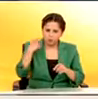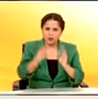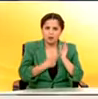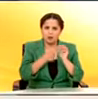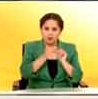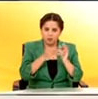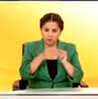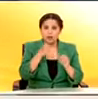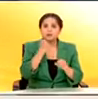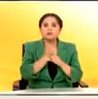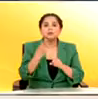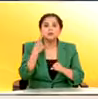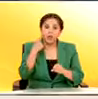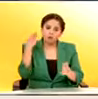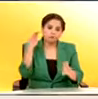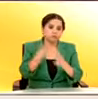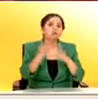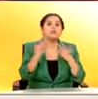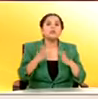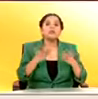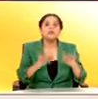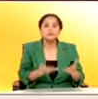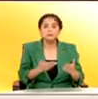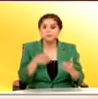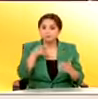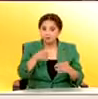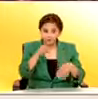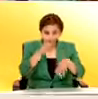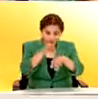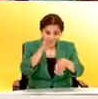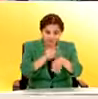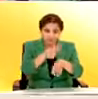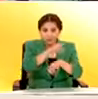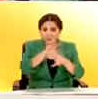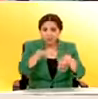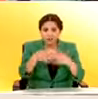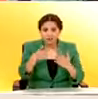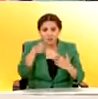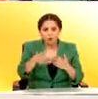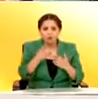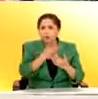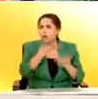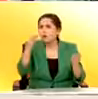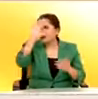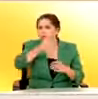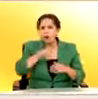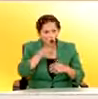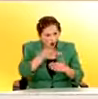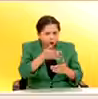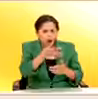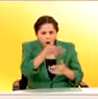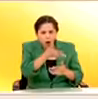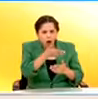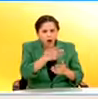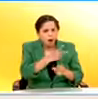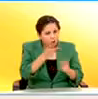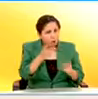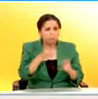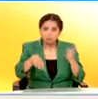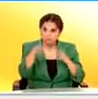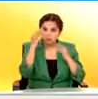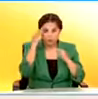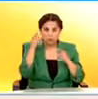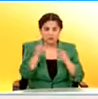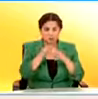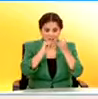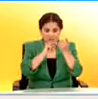जीआई टैग मिला है। इसके बाद इस शहद की पहचान पूरे देश में बन रही है। साथियों,